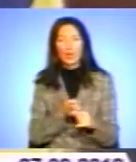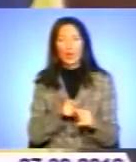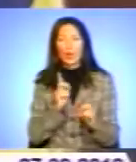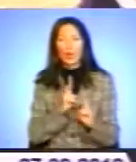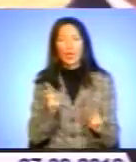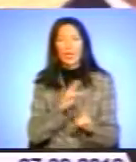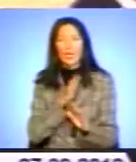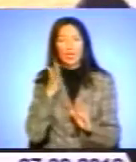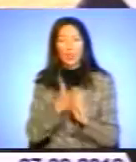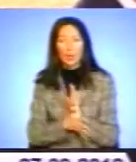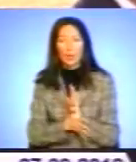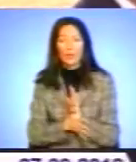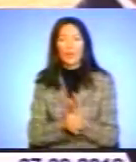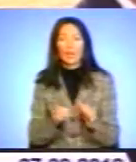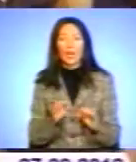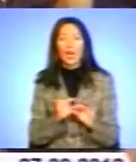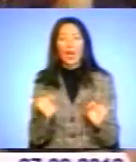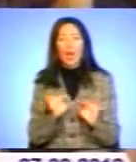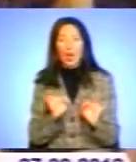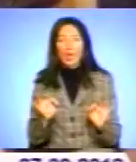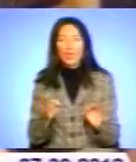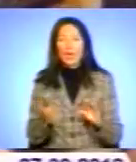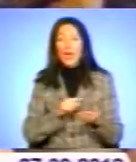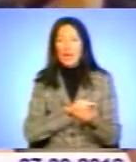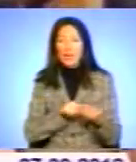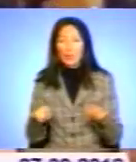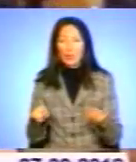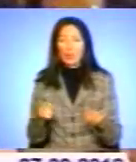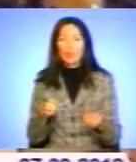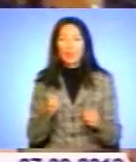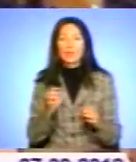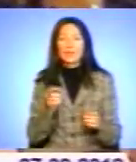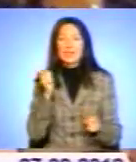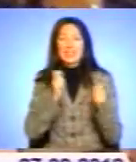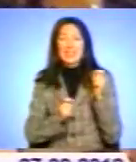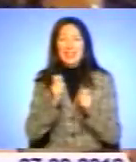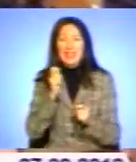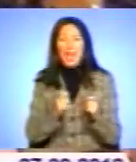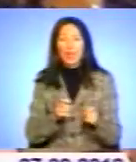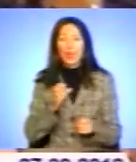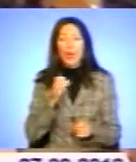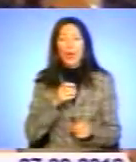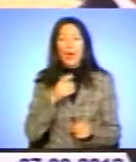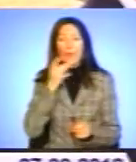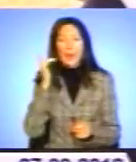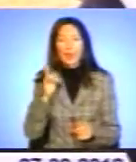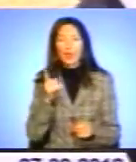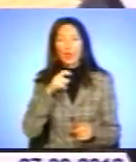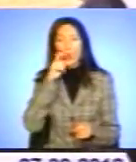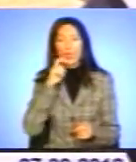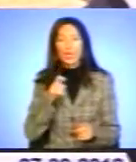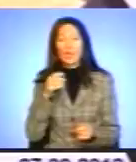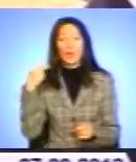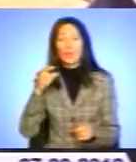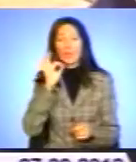зрозуміє. Коментуючи резолюцію Сенату Сполучених Штатів Америки щодо України, президент зазначив, що до неї, як до